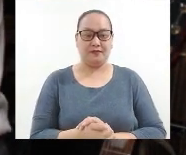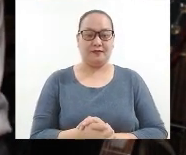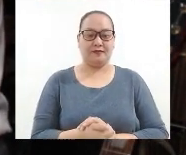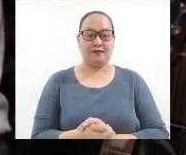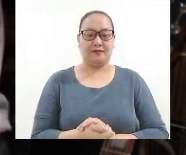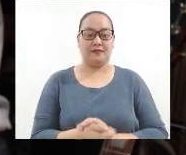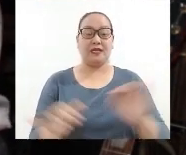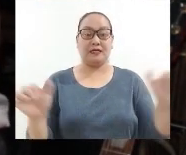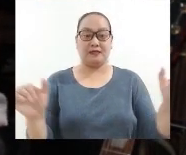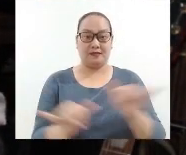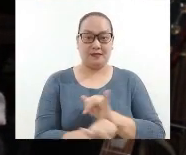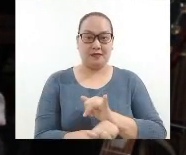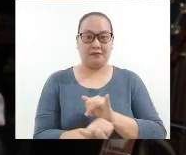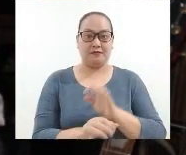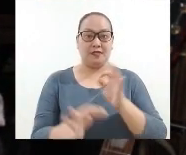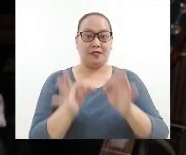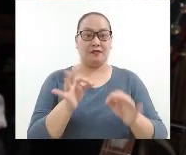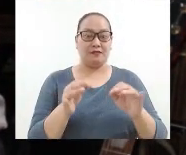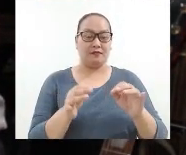Same thing with this song.